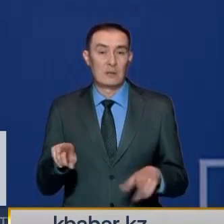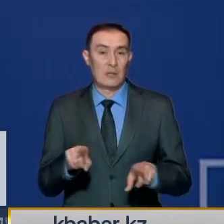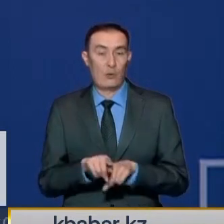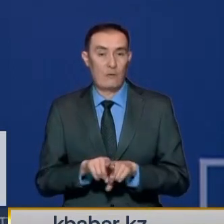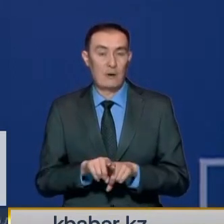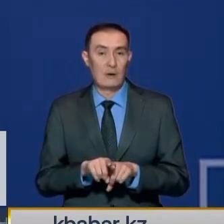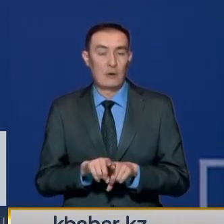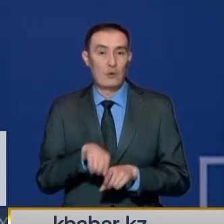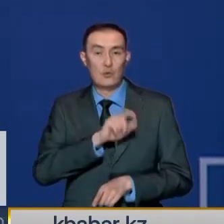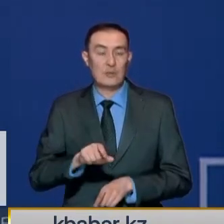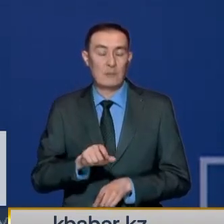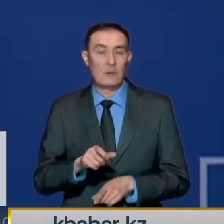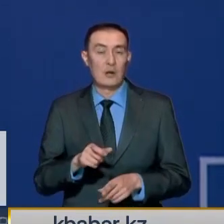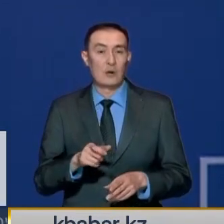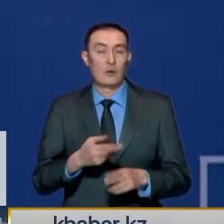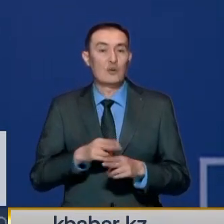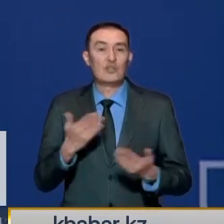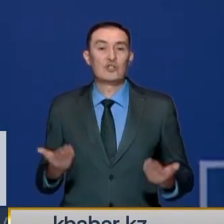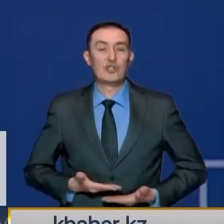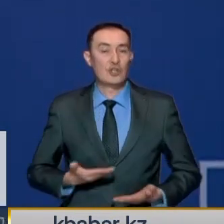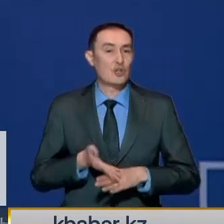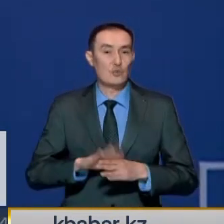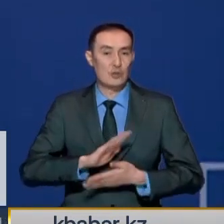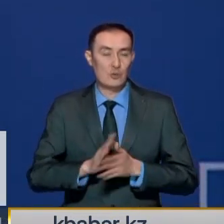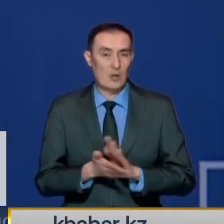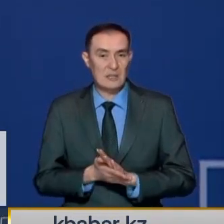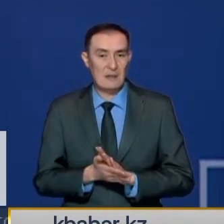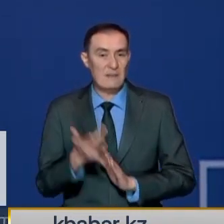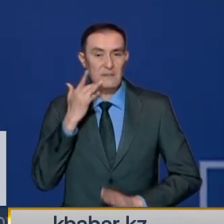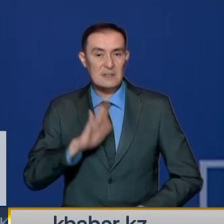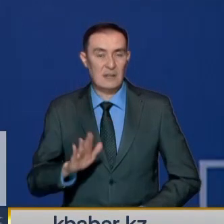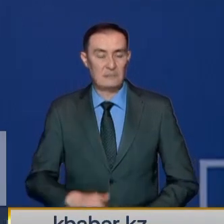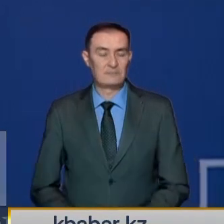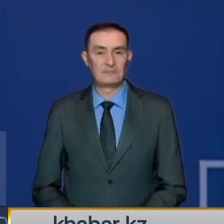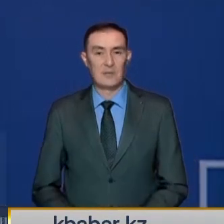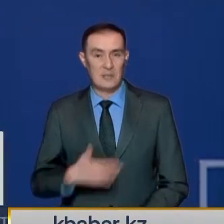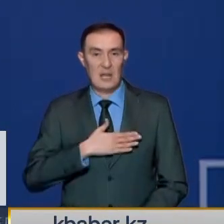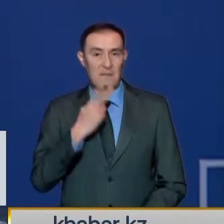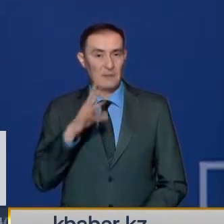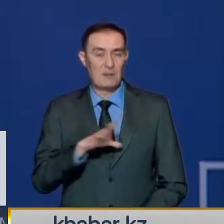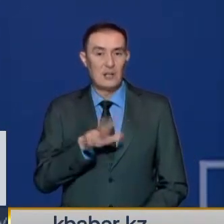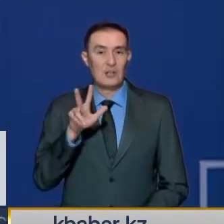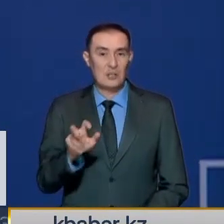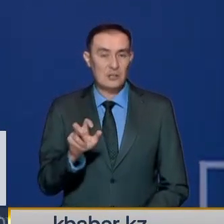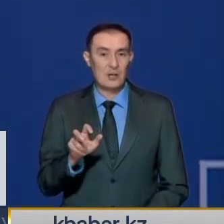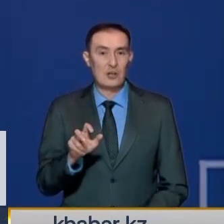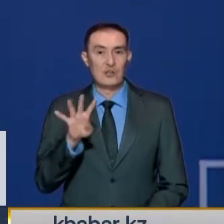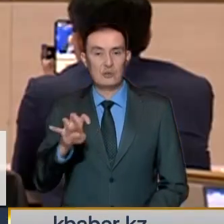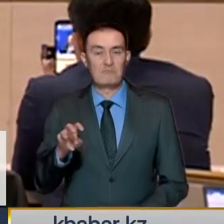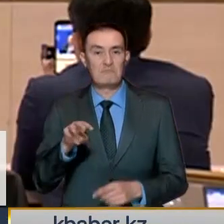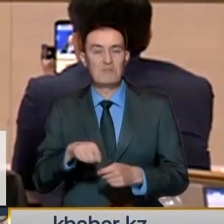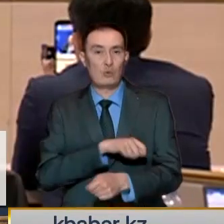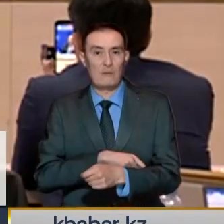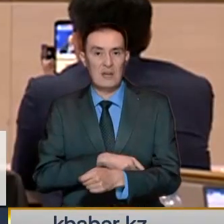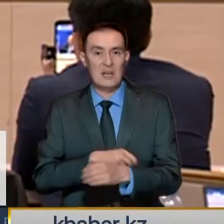говорите, принадлежат людям, у которых тяжелая жизненная ситуация, поверьте мне. Я видел 300-400-метровые особняки,